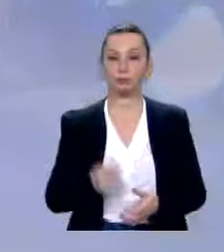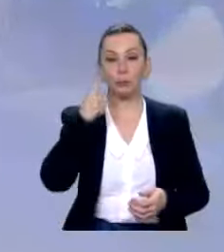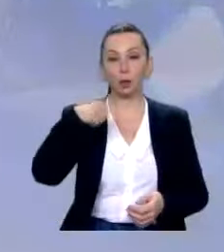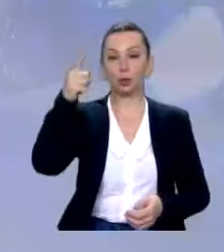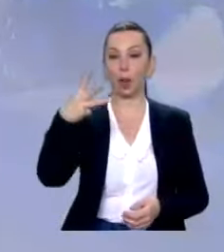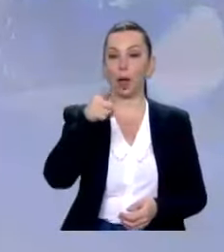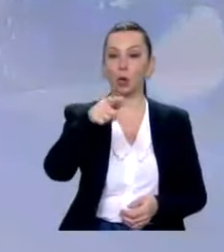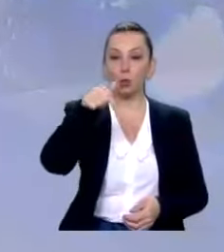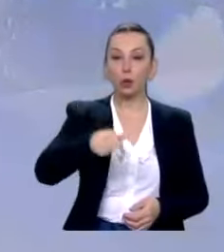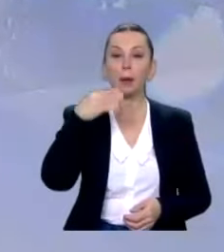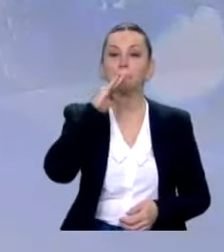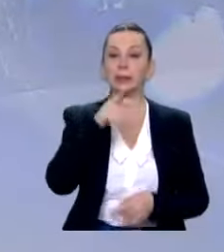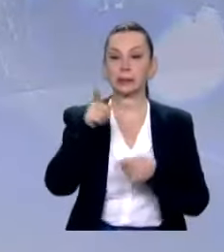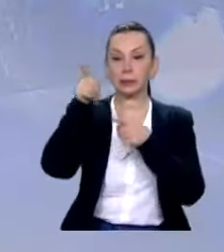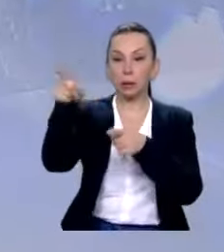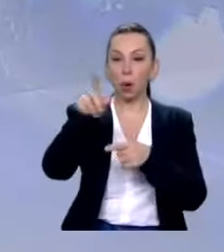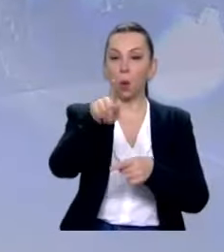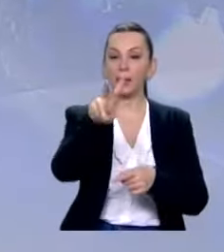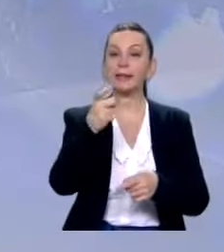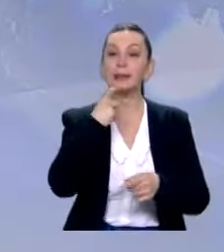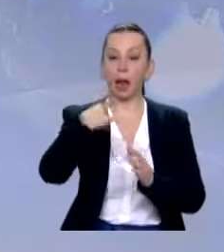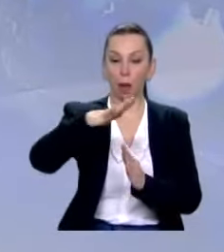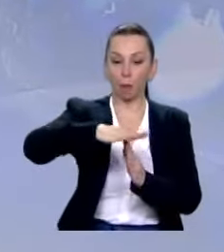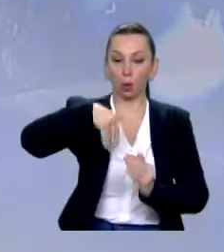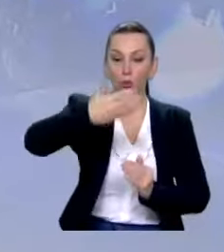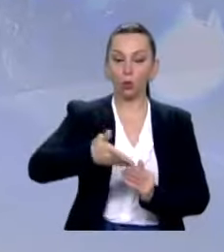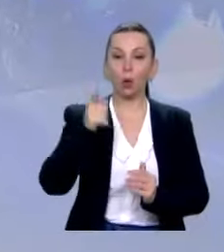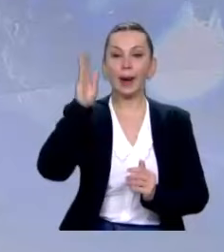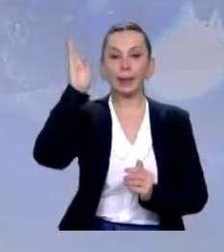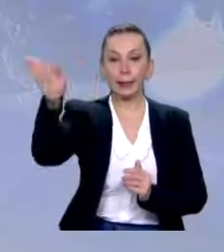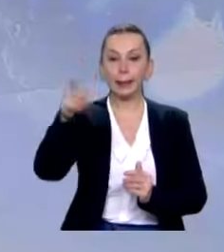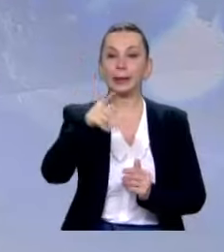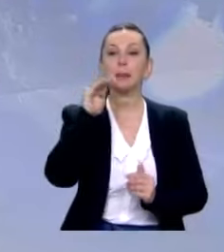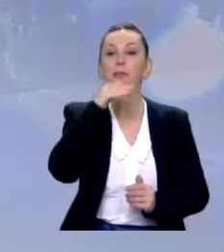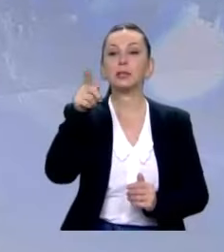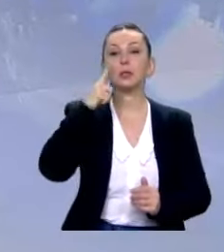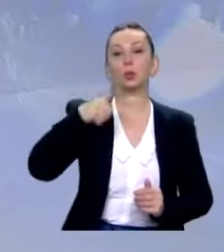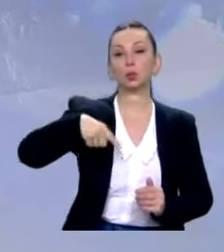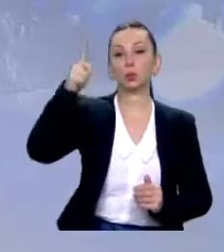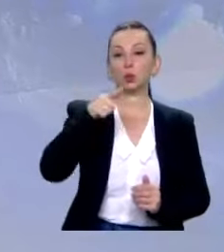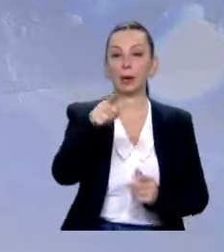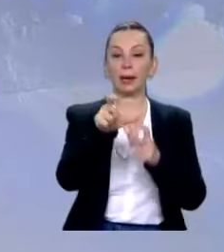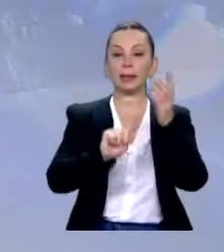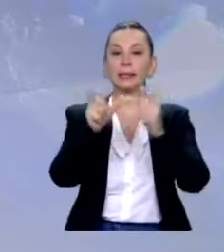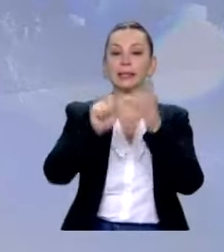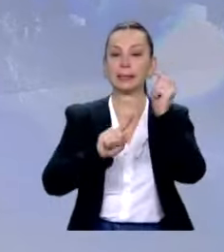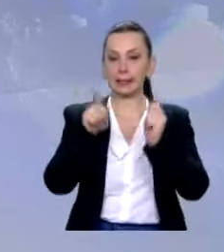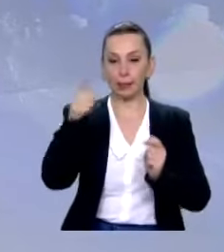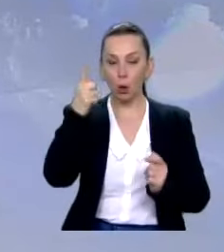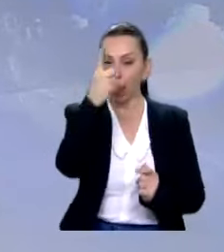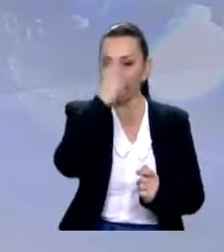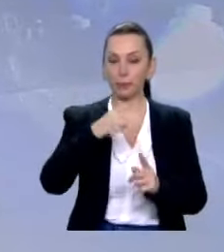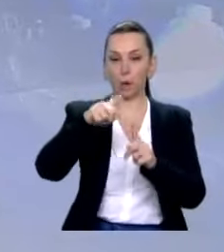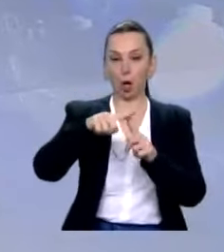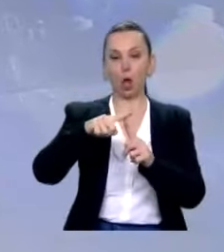Cumhurbaşkanı Erdoğan bugün mısır' daydı 12 yıl aradan sonra gittiği kahire'de Mısır Cumhurbaşkanı Sisi tarafından resmi